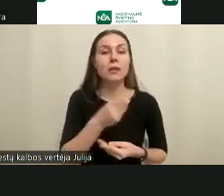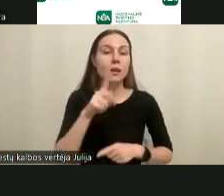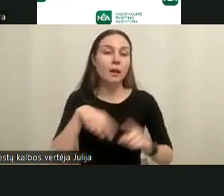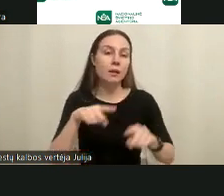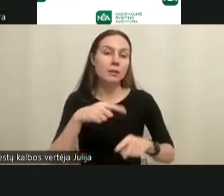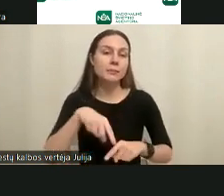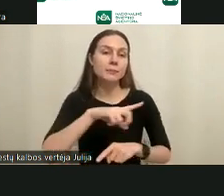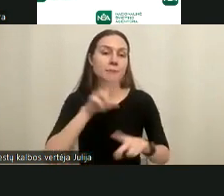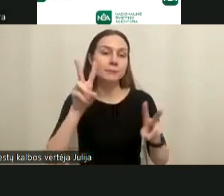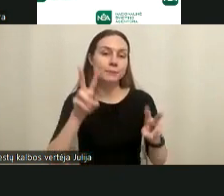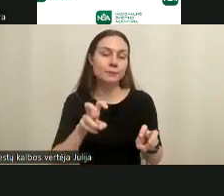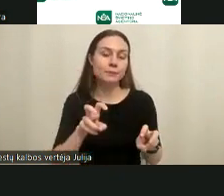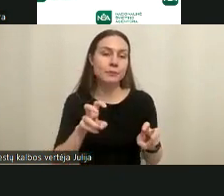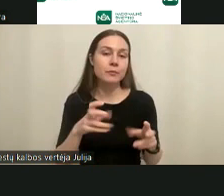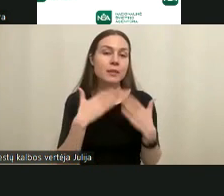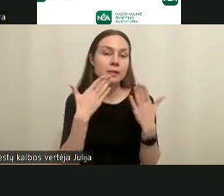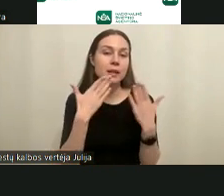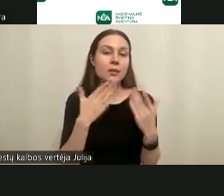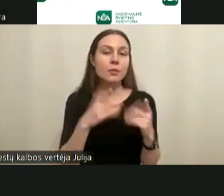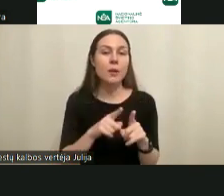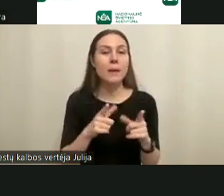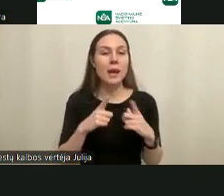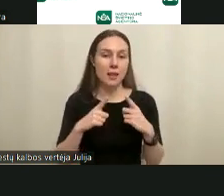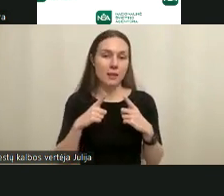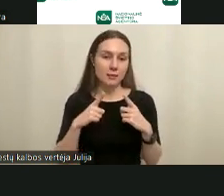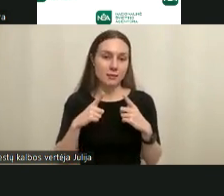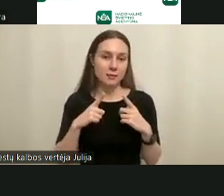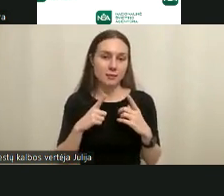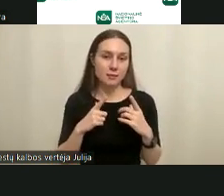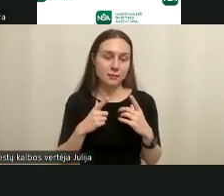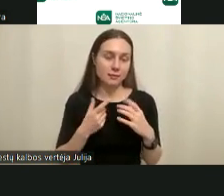vadiname skaitimo relaksacija.